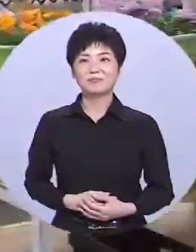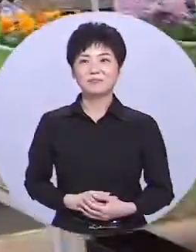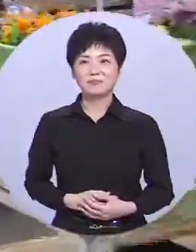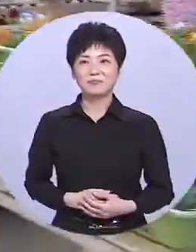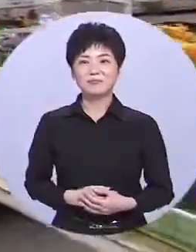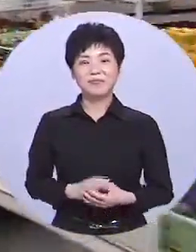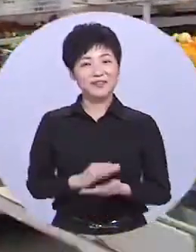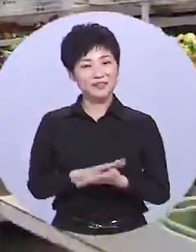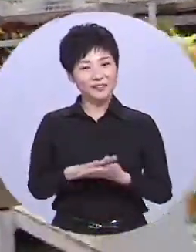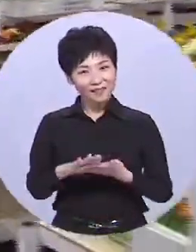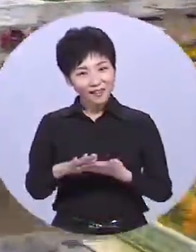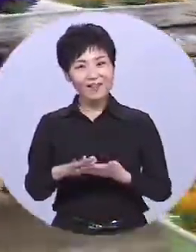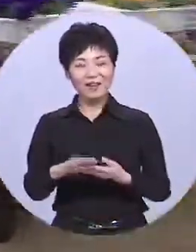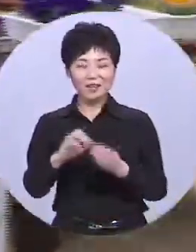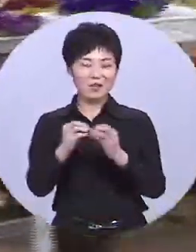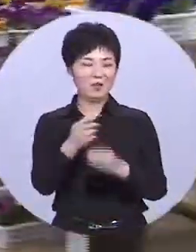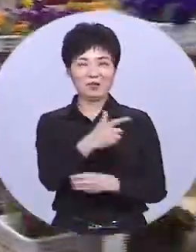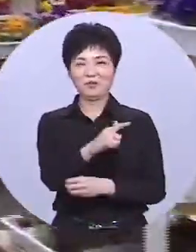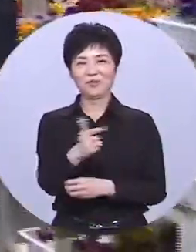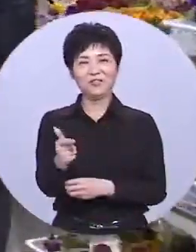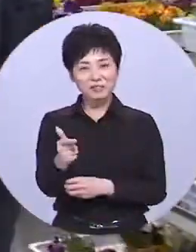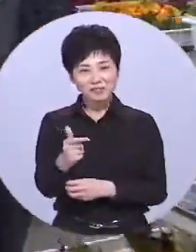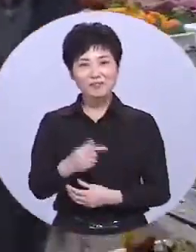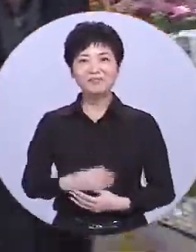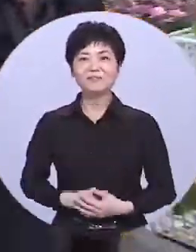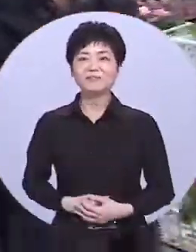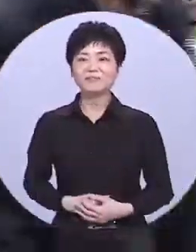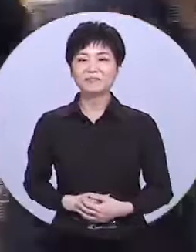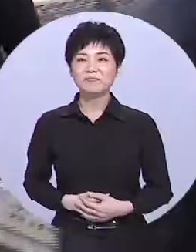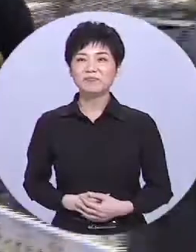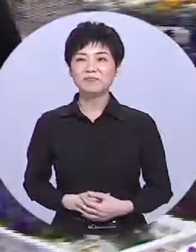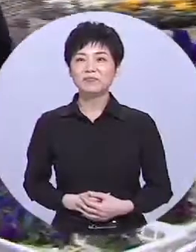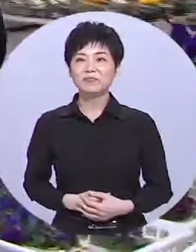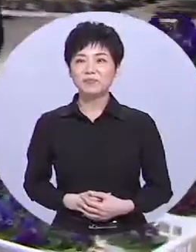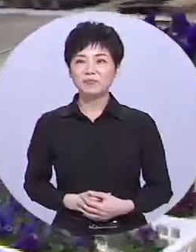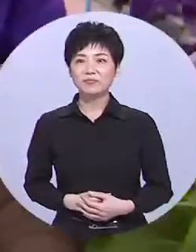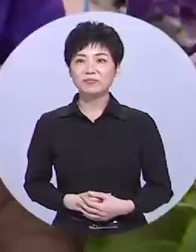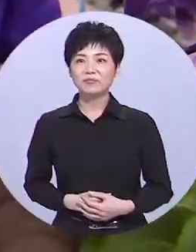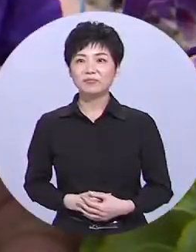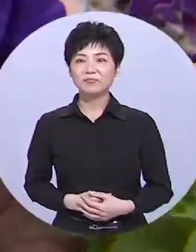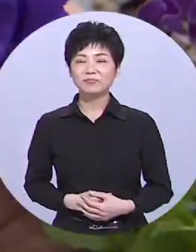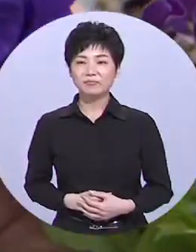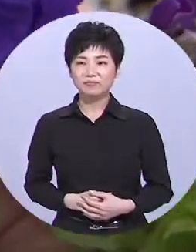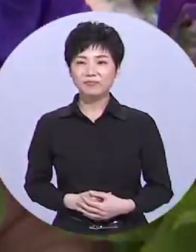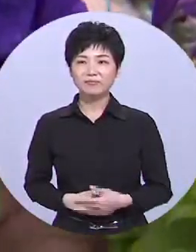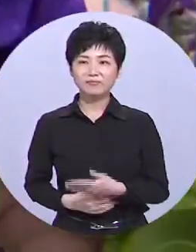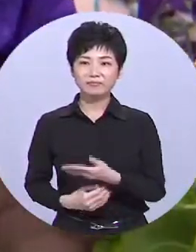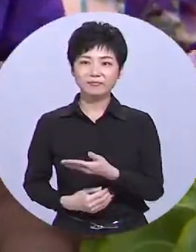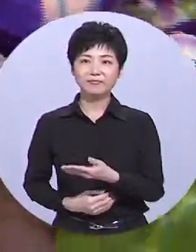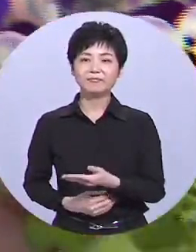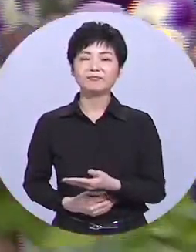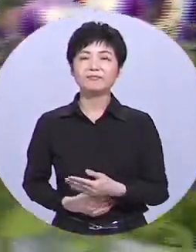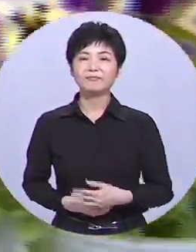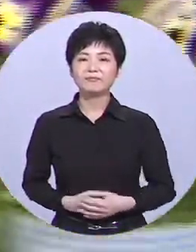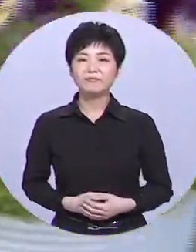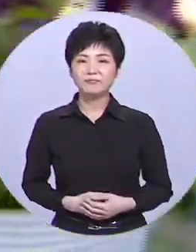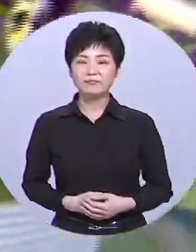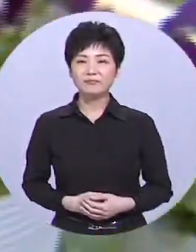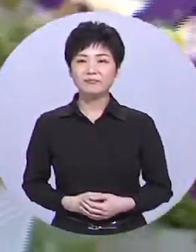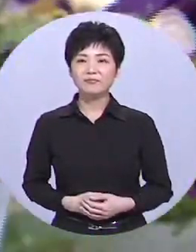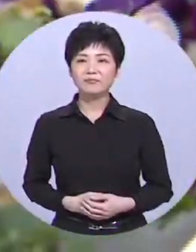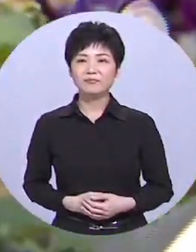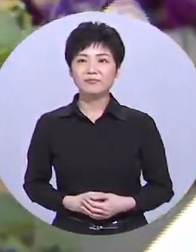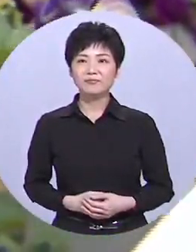綺麗ですね。色鮮やかで、 はい、 これは何ですか？ これはあの大きい花のパンジーですね。 ほうほうほう、 は